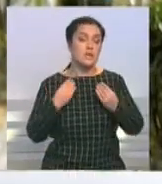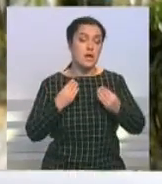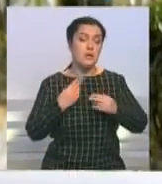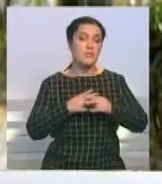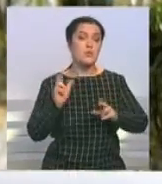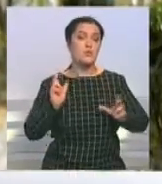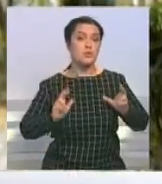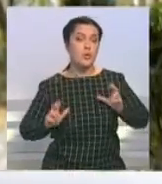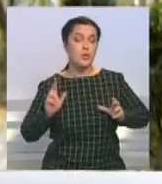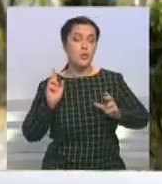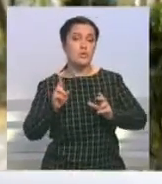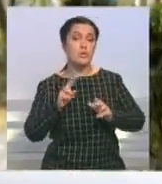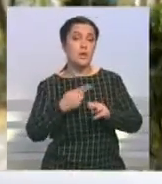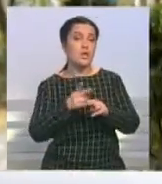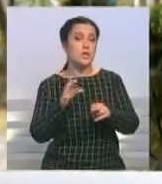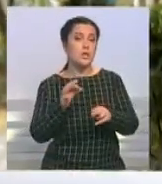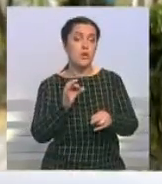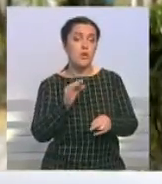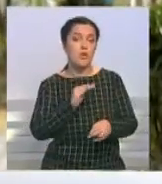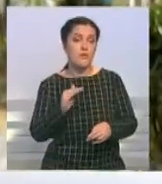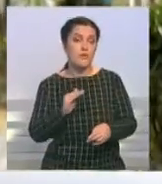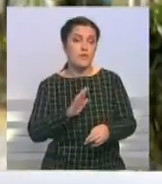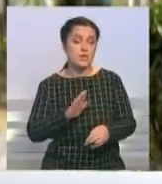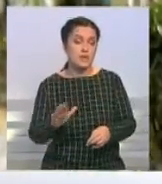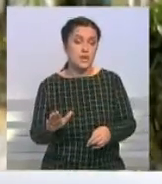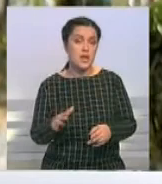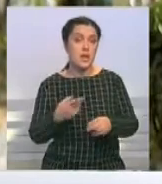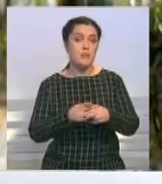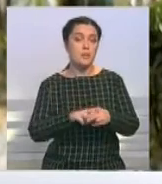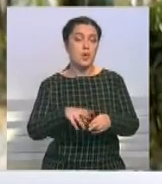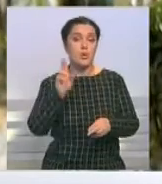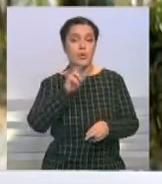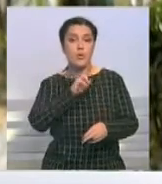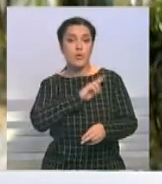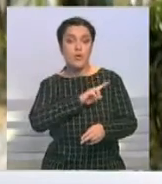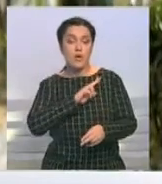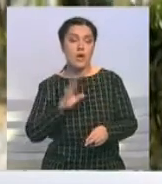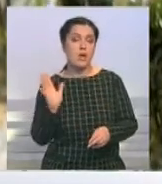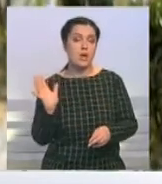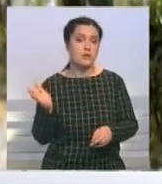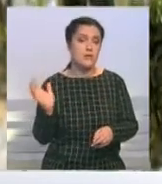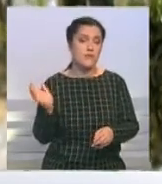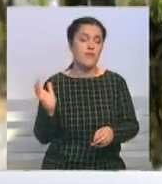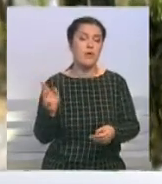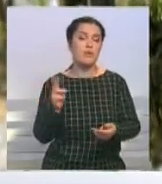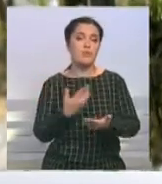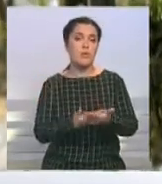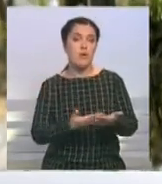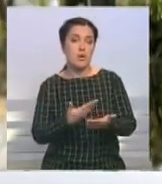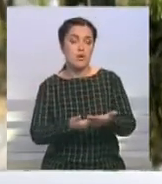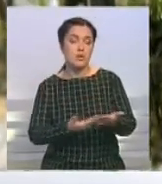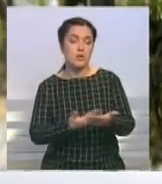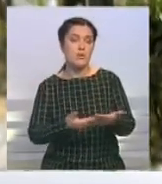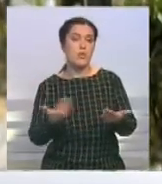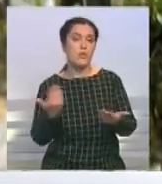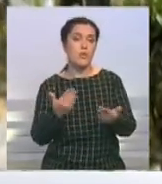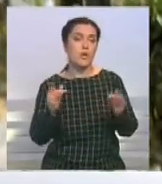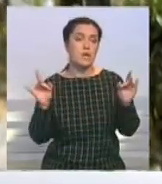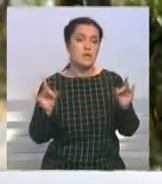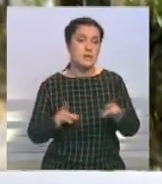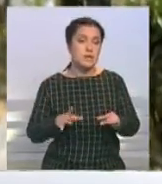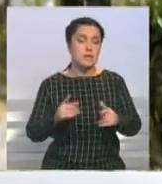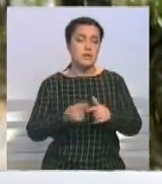жизненный путь, она предоставляется неофициально. То есть те же работы официантом, там, консультантом, администратором там, в каких-то